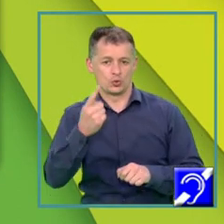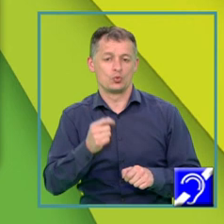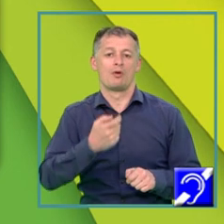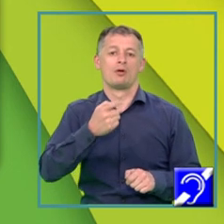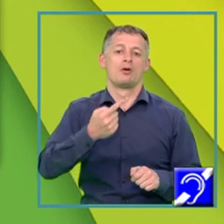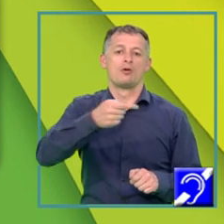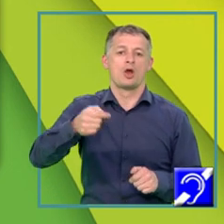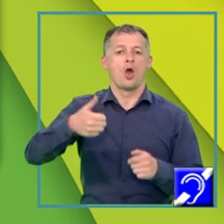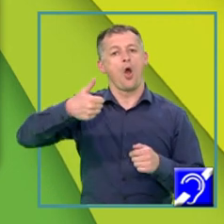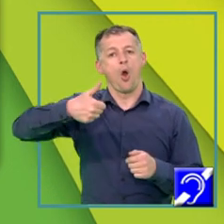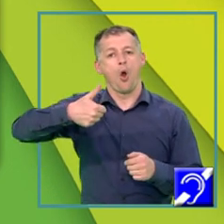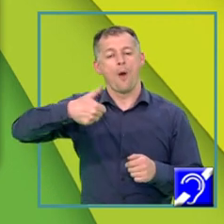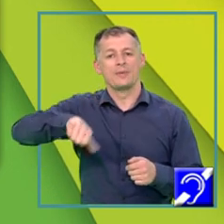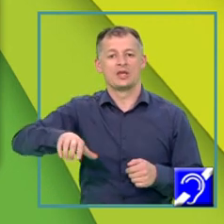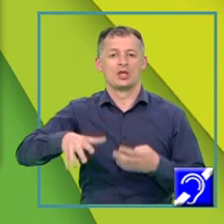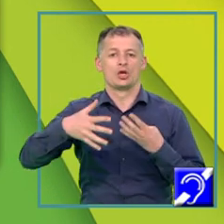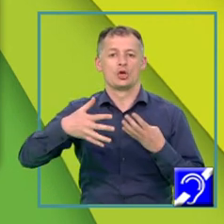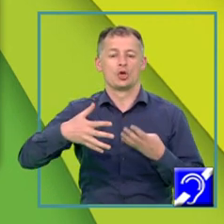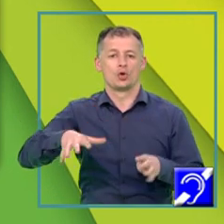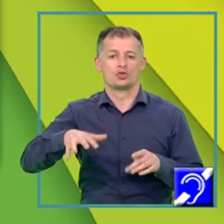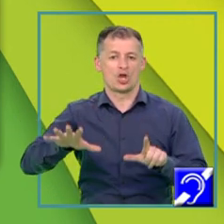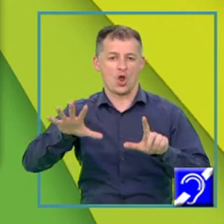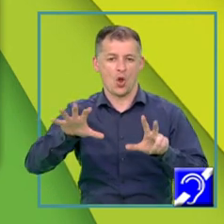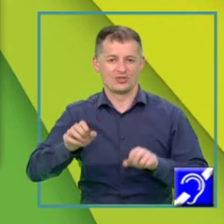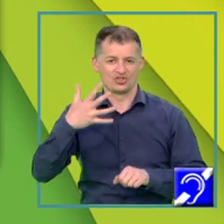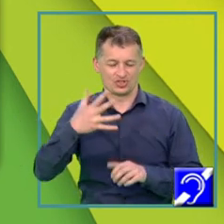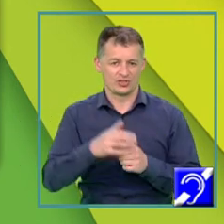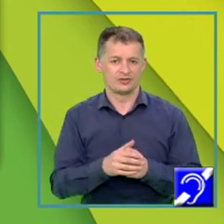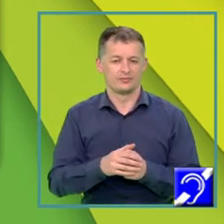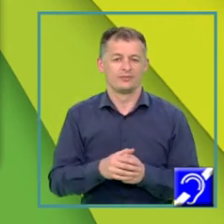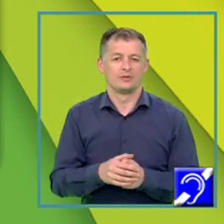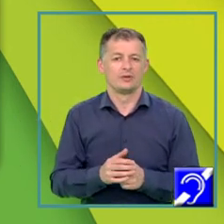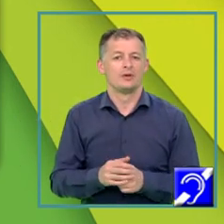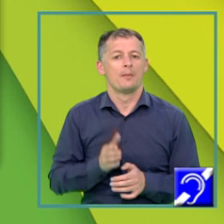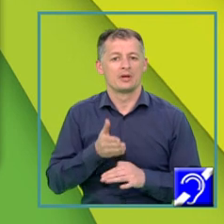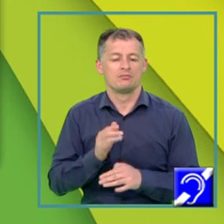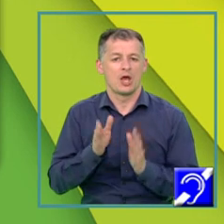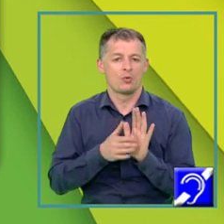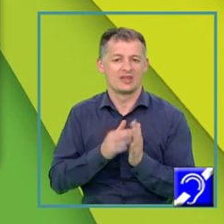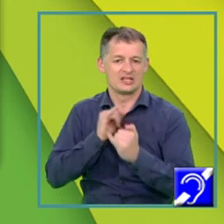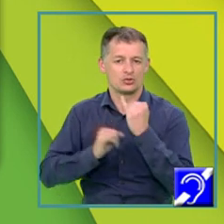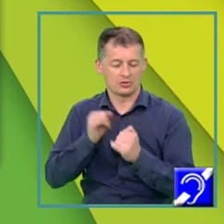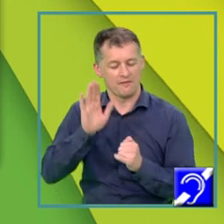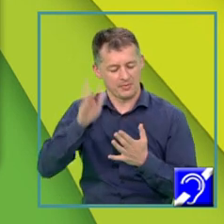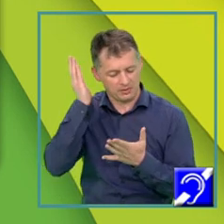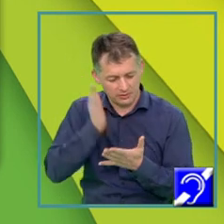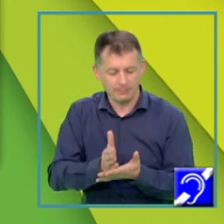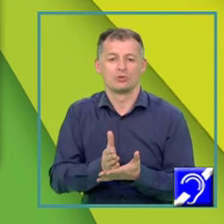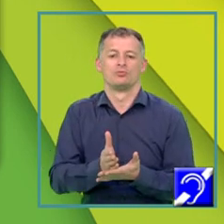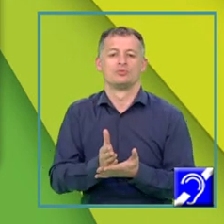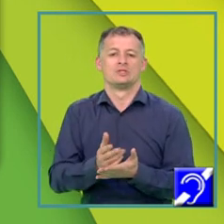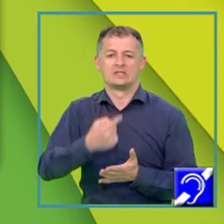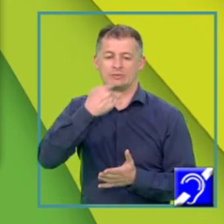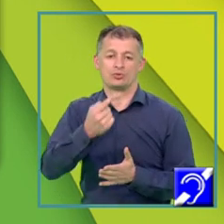1971-1985 și susținerea acestuia printr-un argument istoric. Aici avem dreptul să avem un punct de